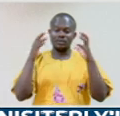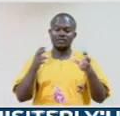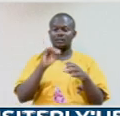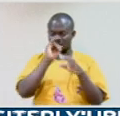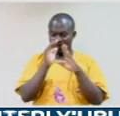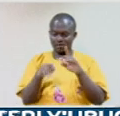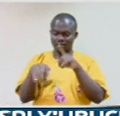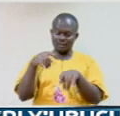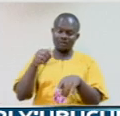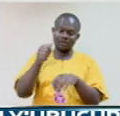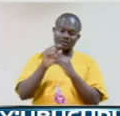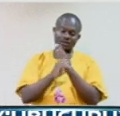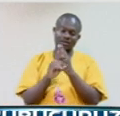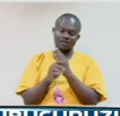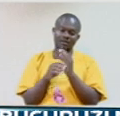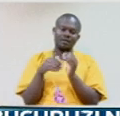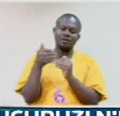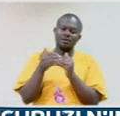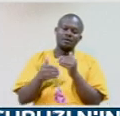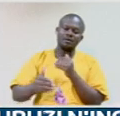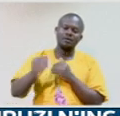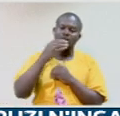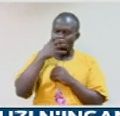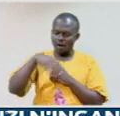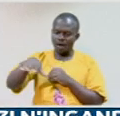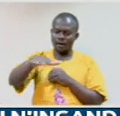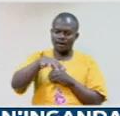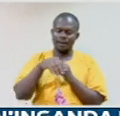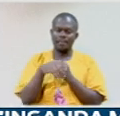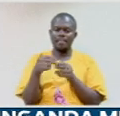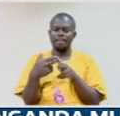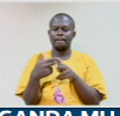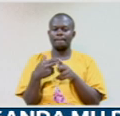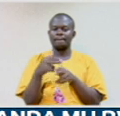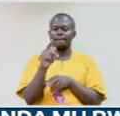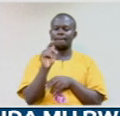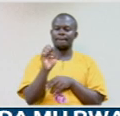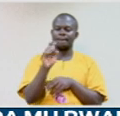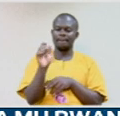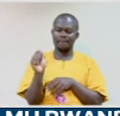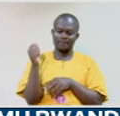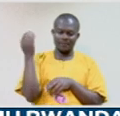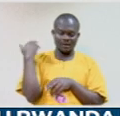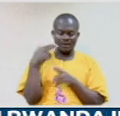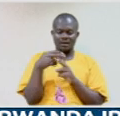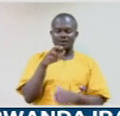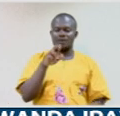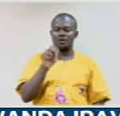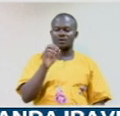kuri iyo tariki. Wakomeza mu karere ka Muhanga hafi ya paruwasi ya Cyeza mu yahoze ari komine